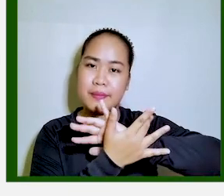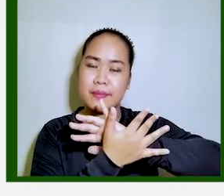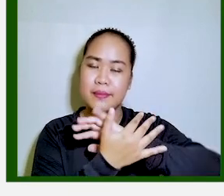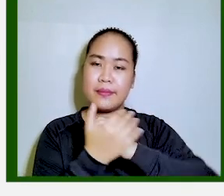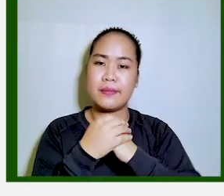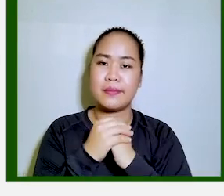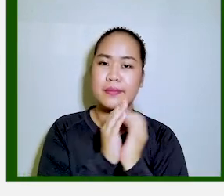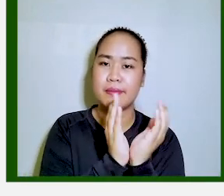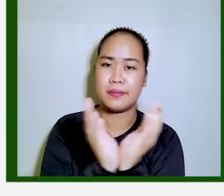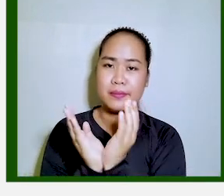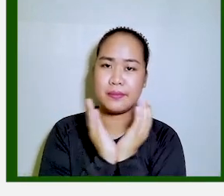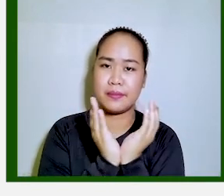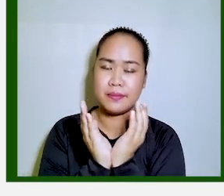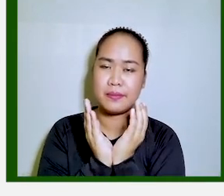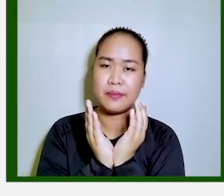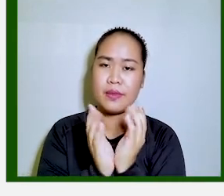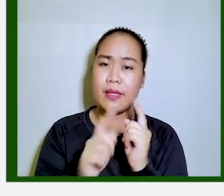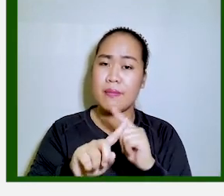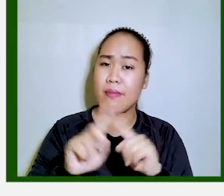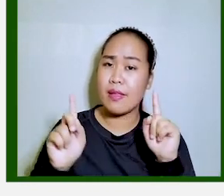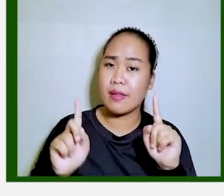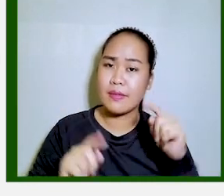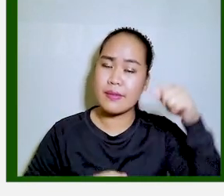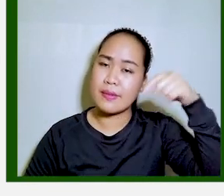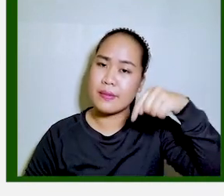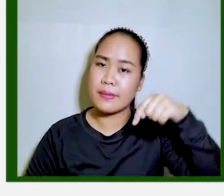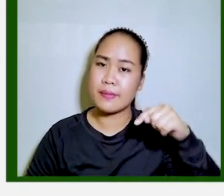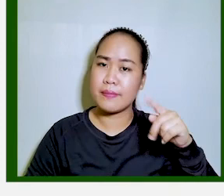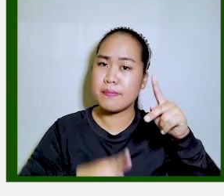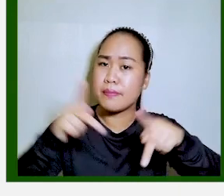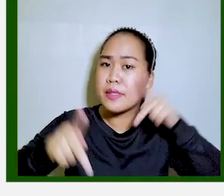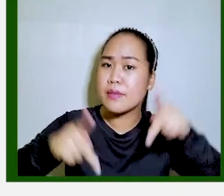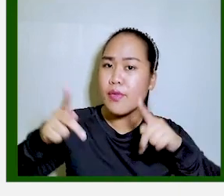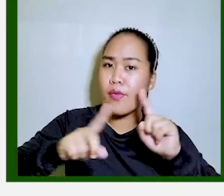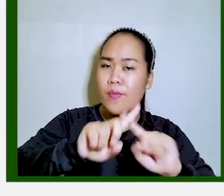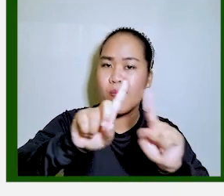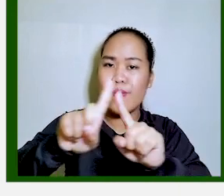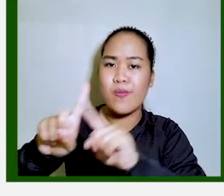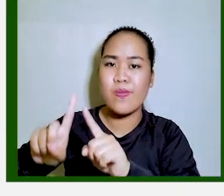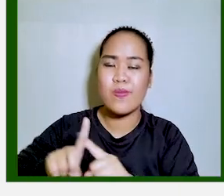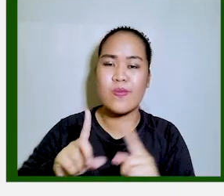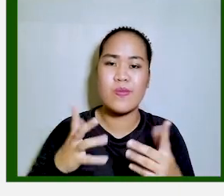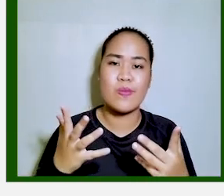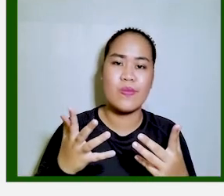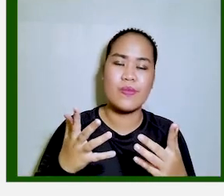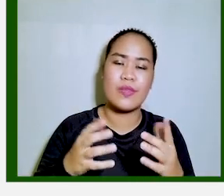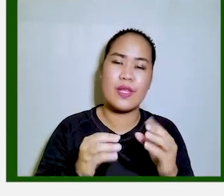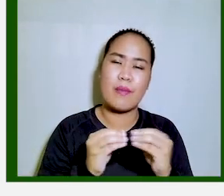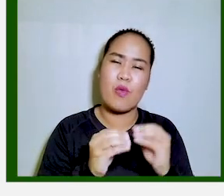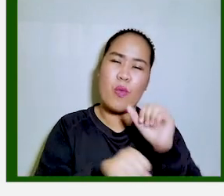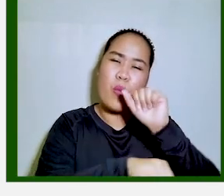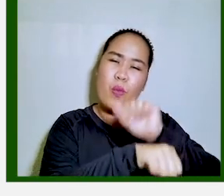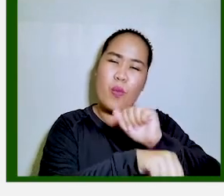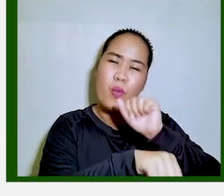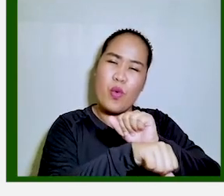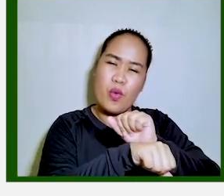Pero again, ang dynamics ng populasyon ng ating barangay is karamihan po nagtatrabaho sa labas, pumapasok